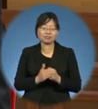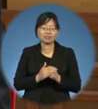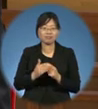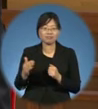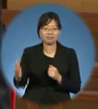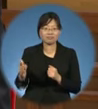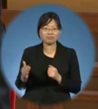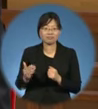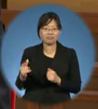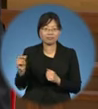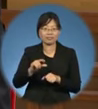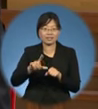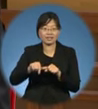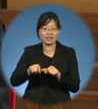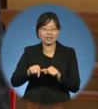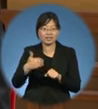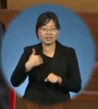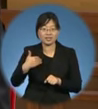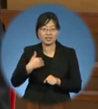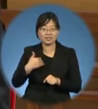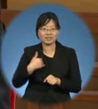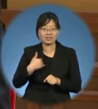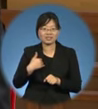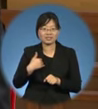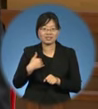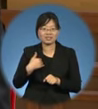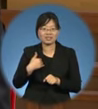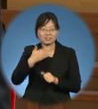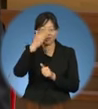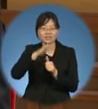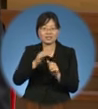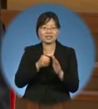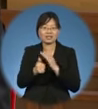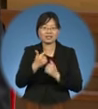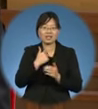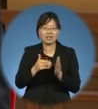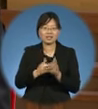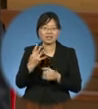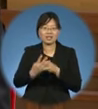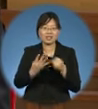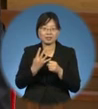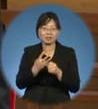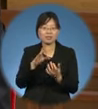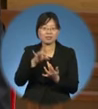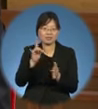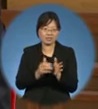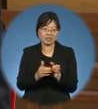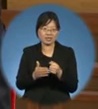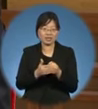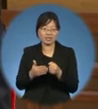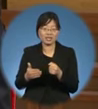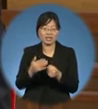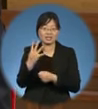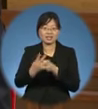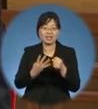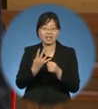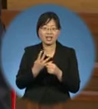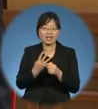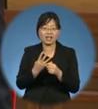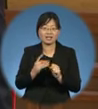그래도 빠른 시간 안에 저는 좀 청소년 대표도 되고, 4년 만에 됐으니까요. 네, 네. 4년째